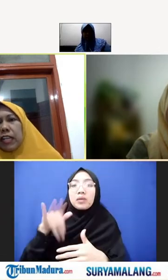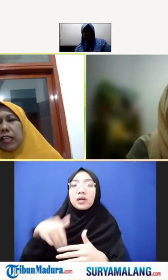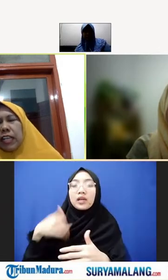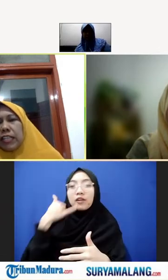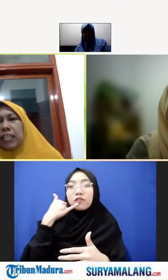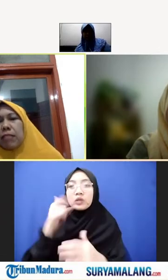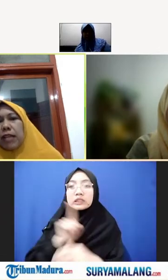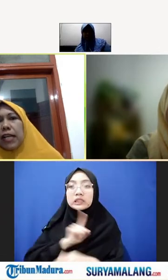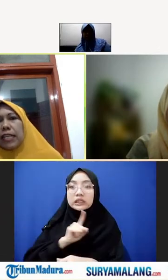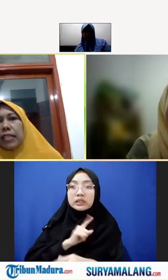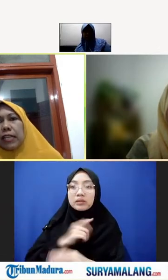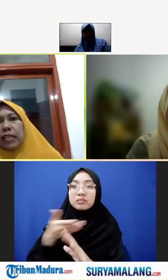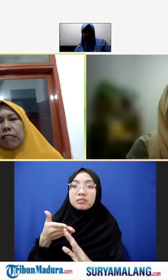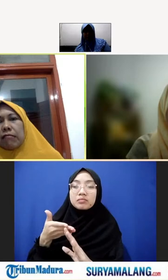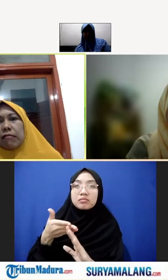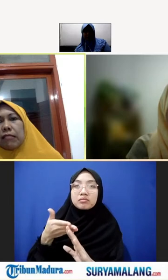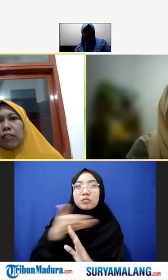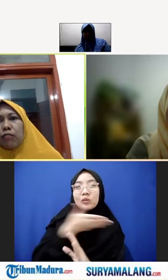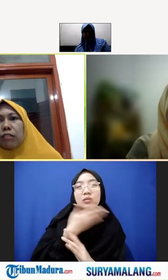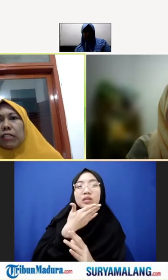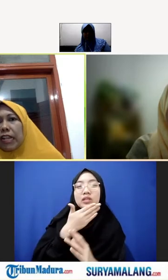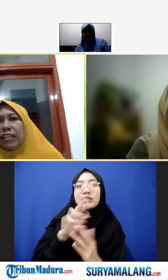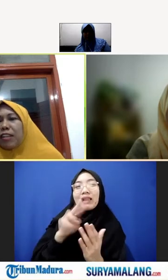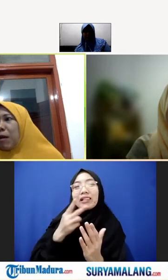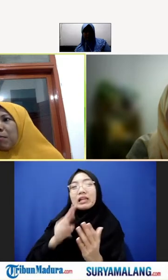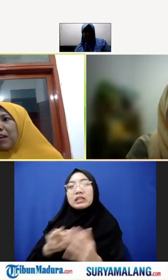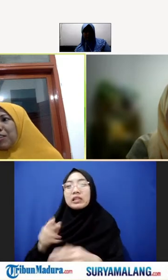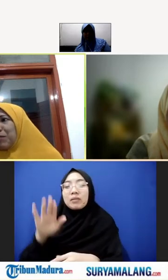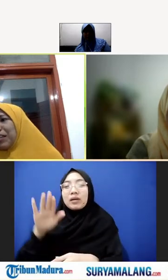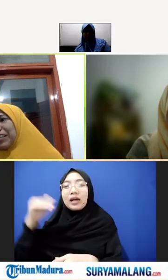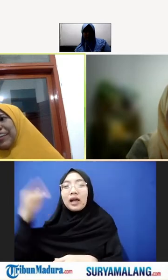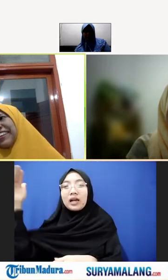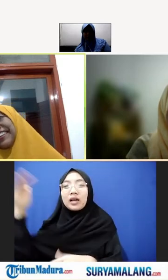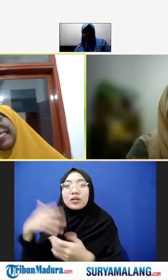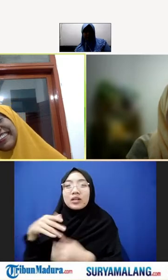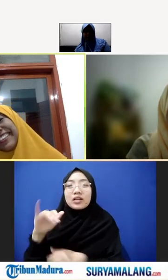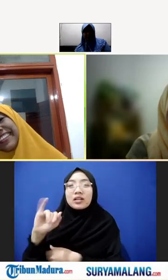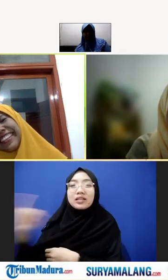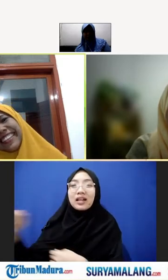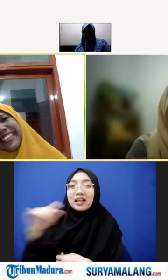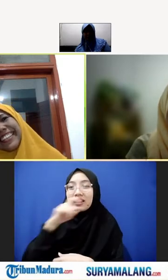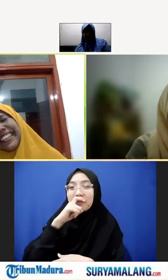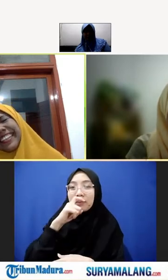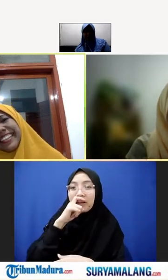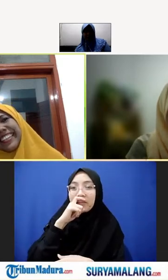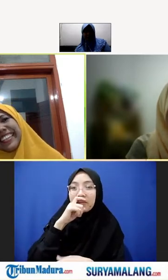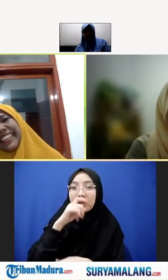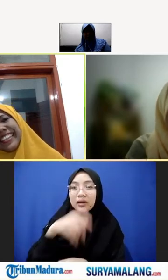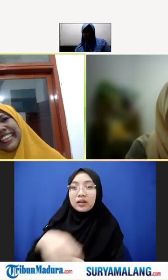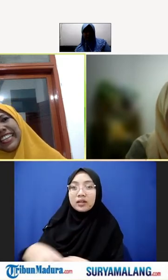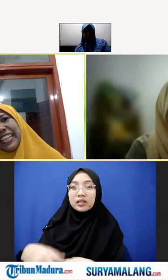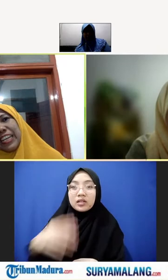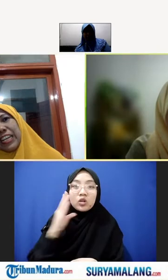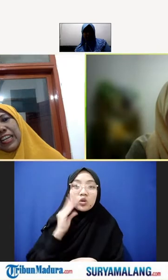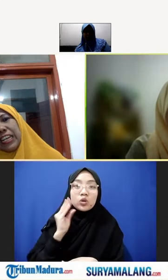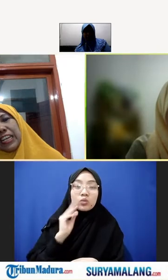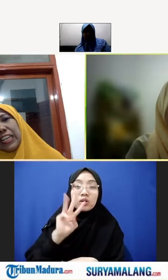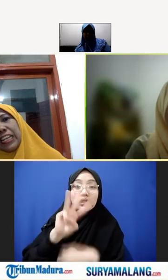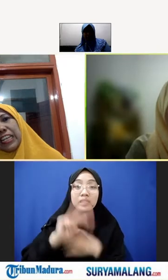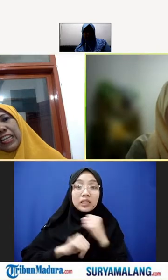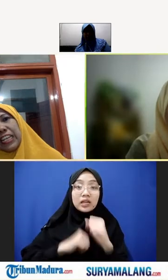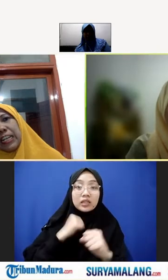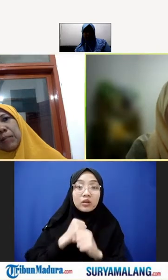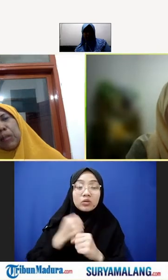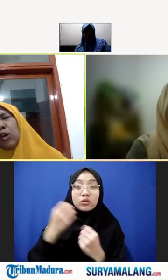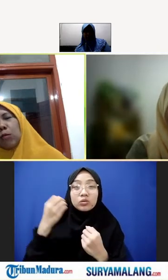kan gantian sama kakaknya. Itu kesalahan dari bapaknya sebenarnya. Dari usia 3 tahun udah kenal